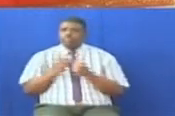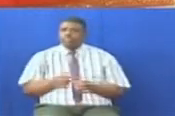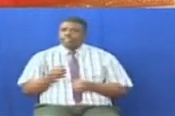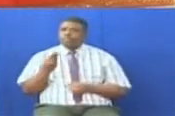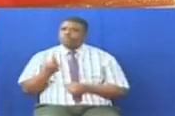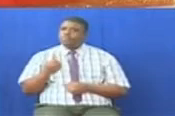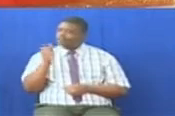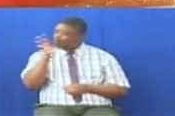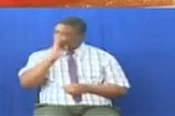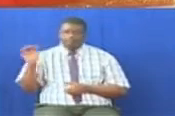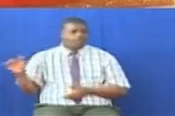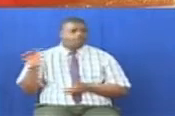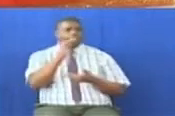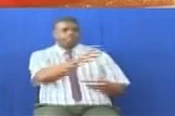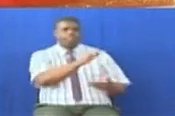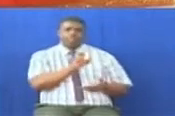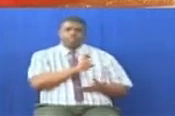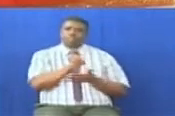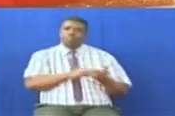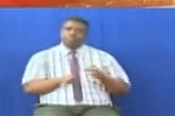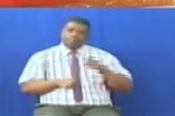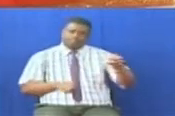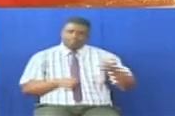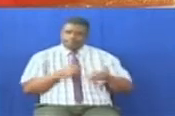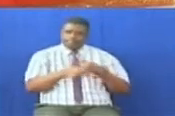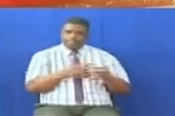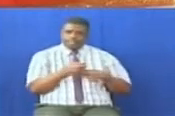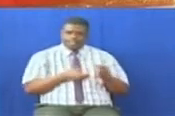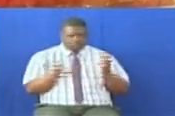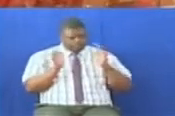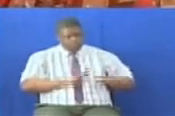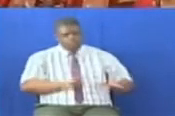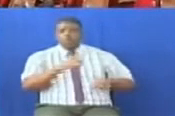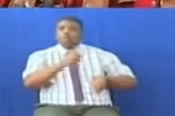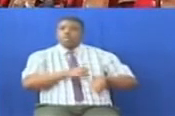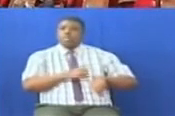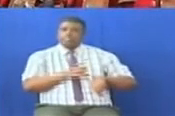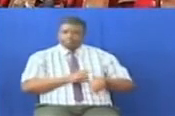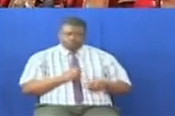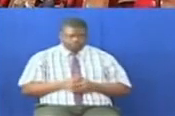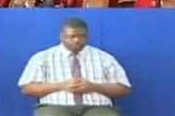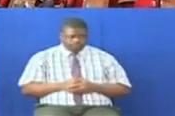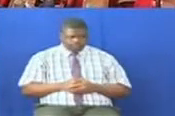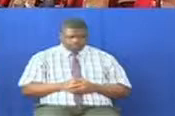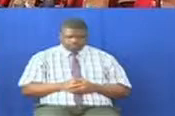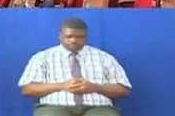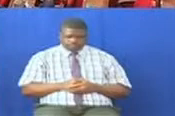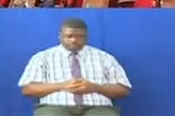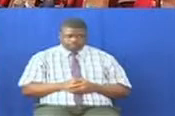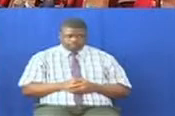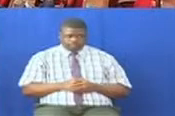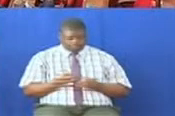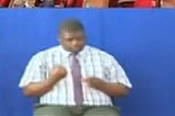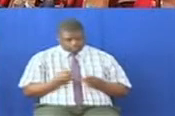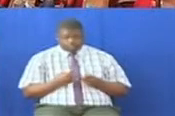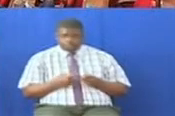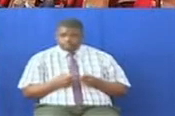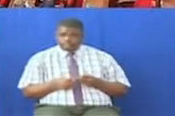pesa mapema katika halmashauri ili miradi iweze kukamilika kwa wakati. Vile vile